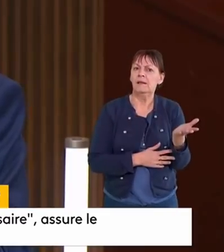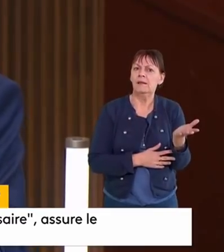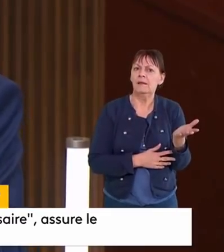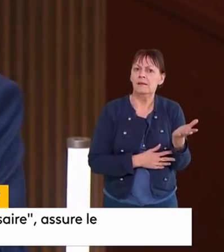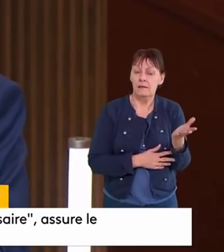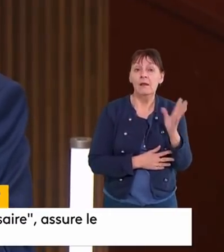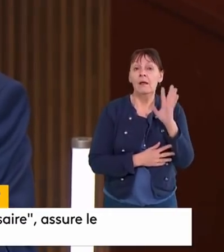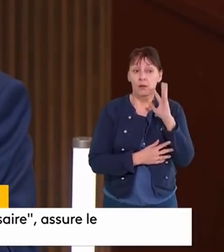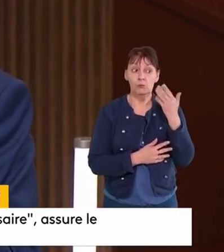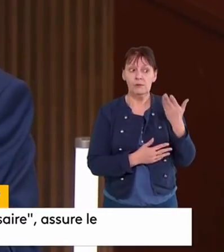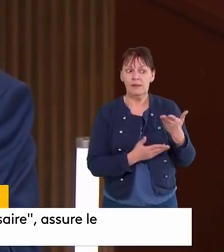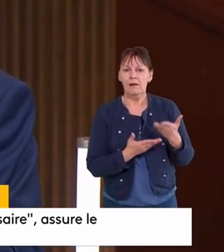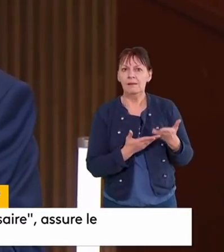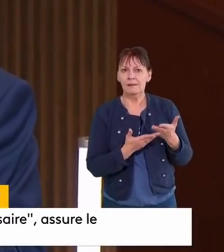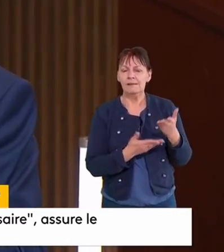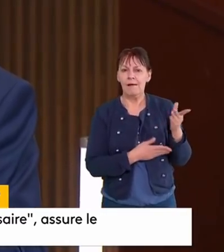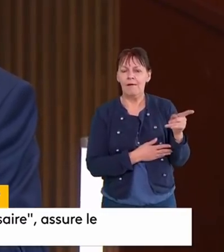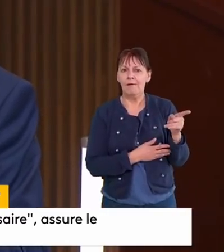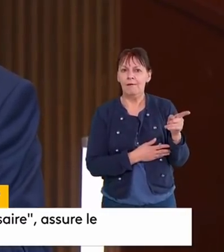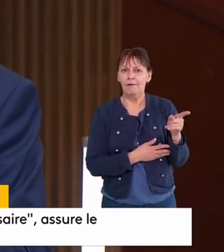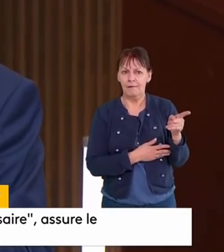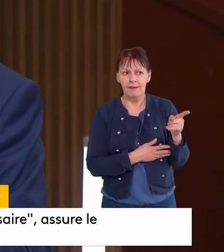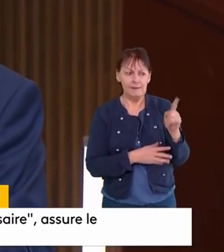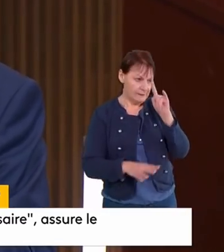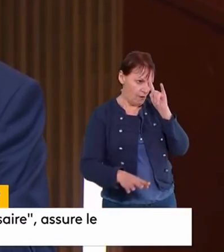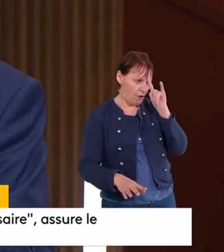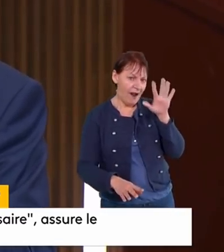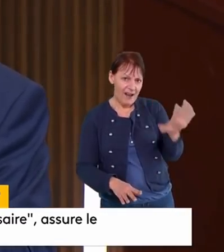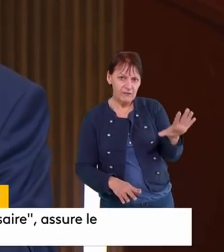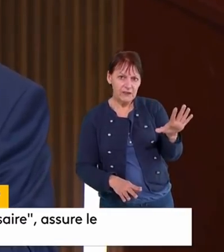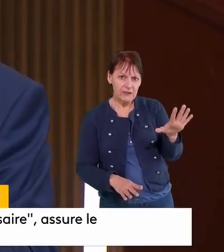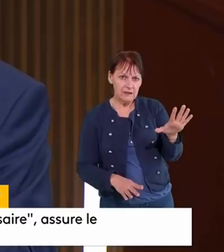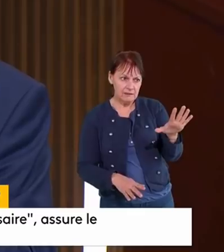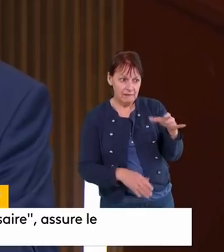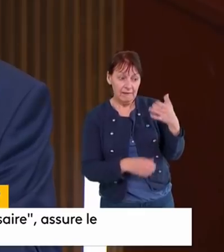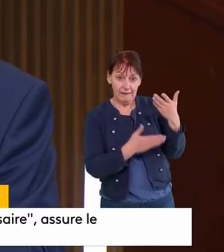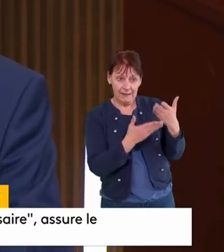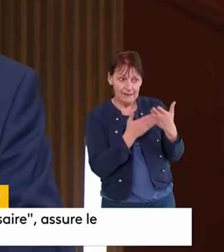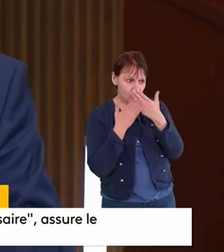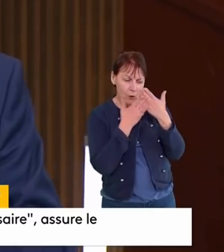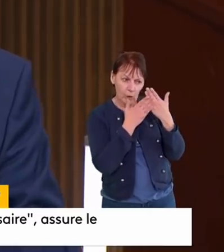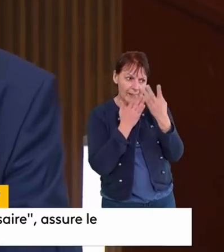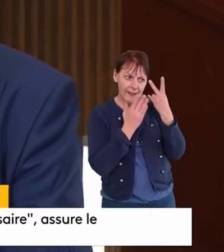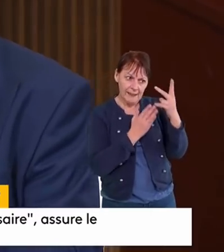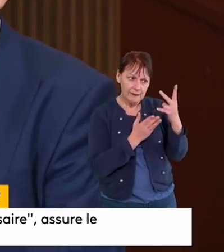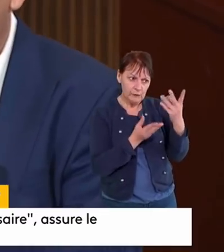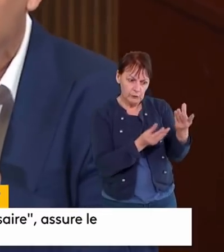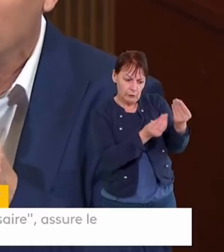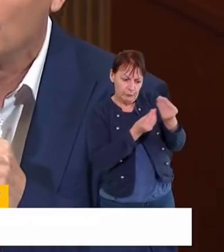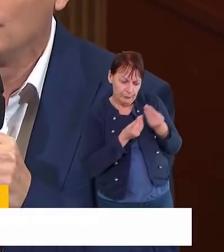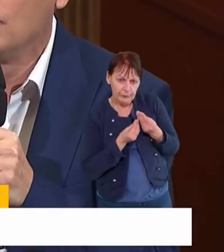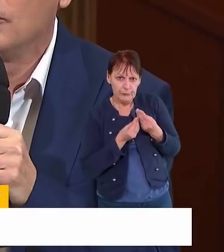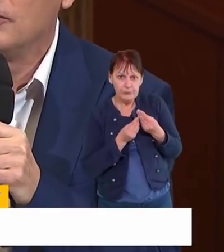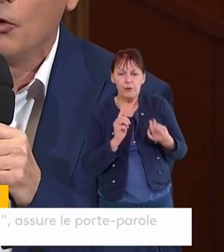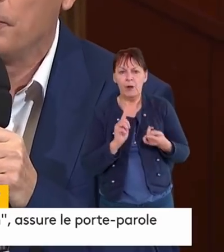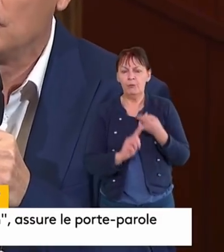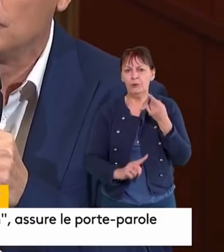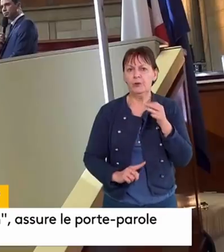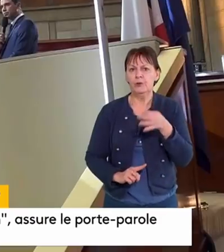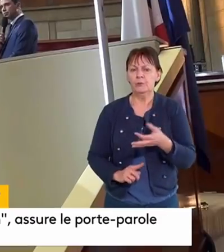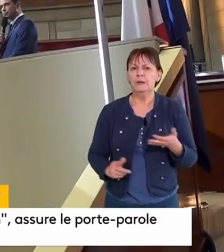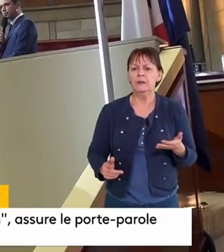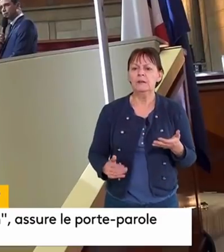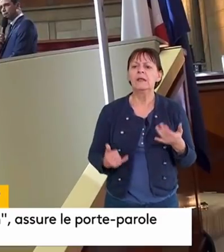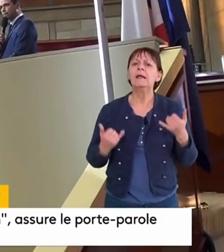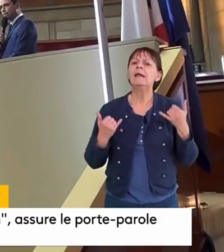particulièrement important d'avoir l'avis et les travaux du CESE. Ici, je sais que des